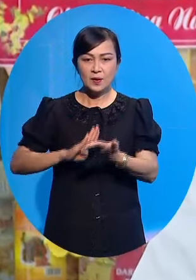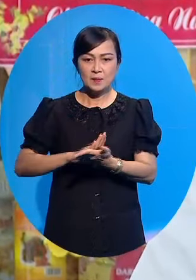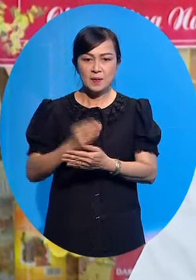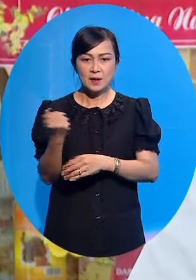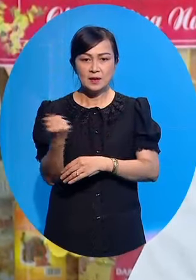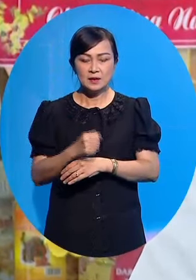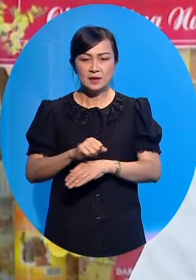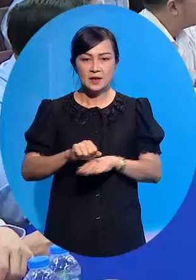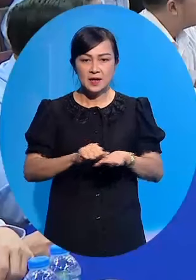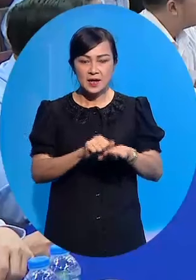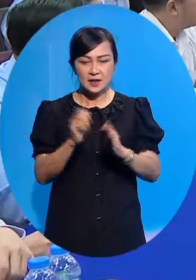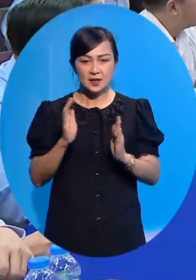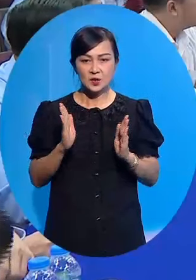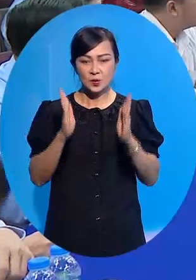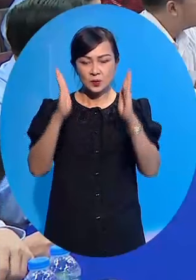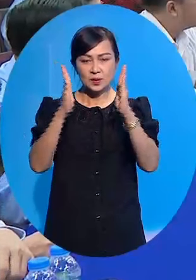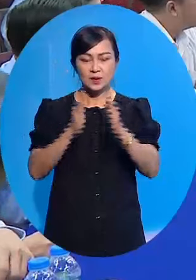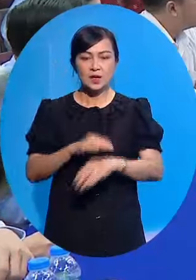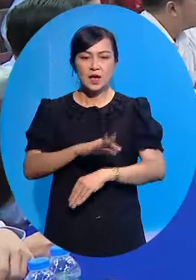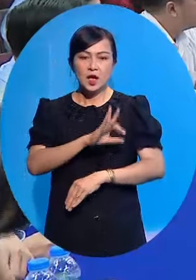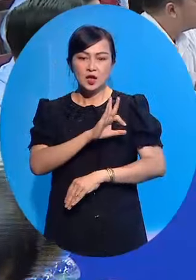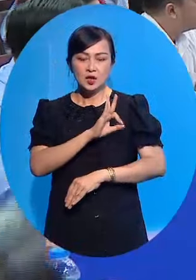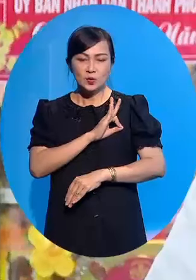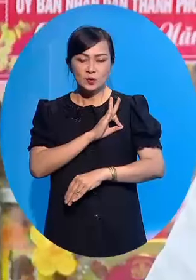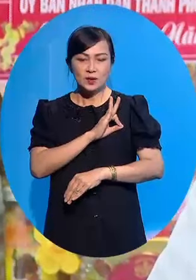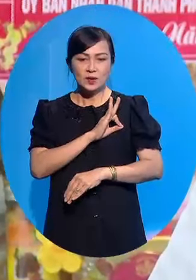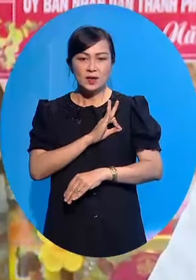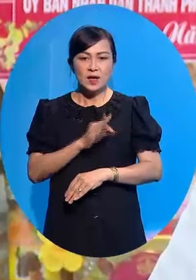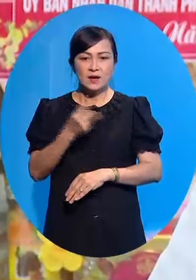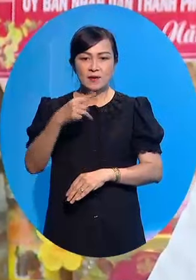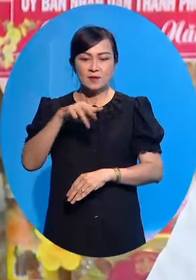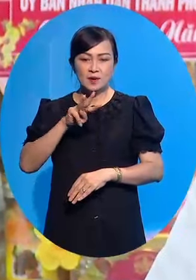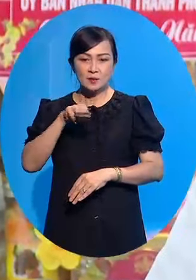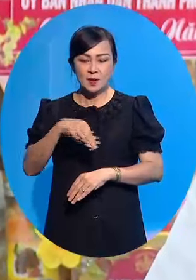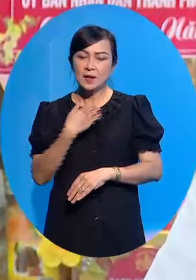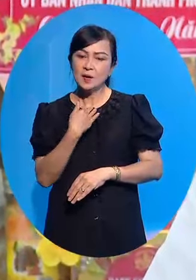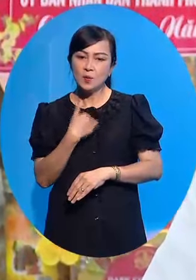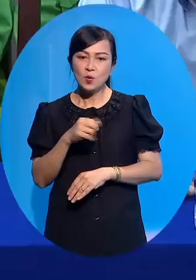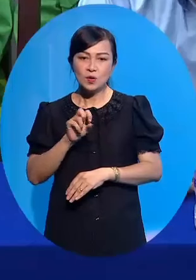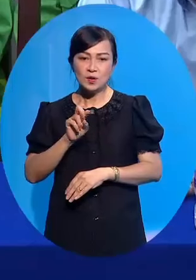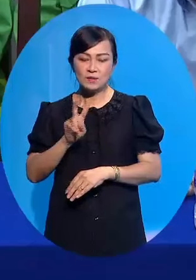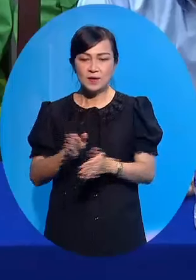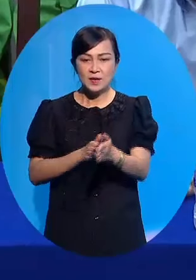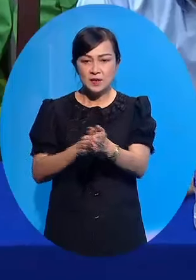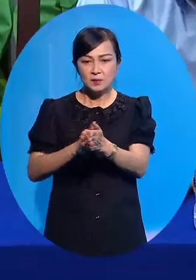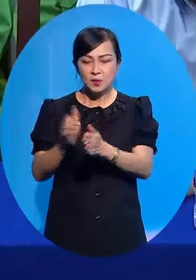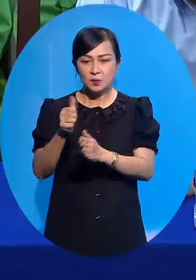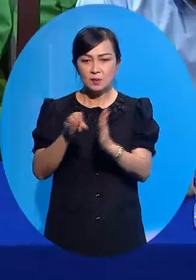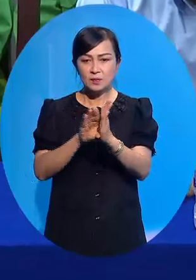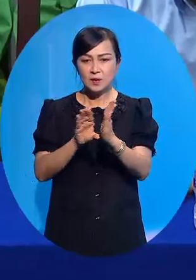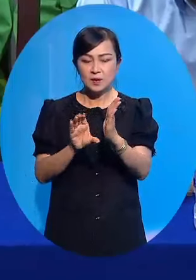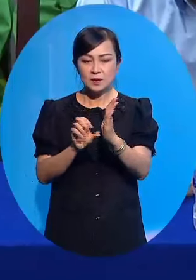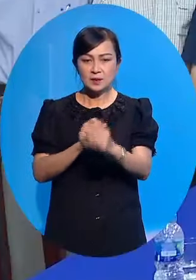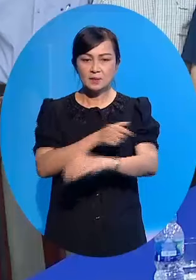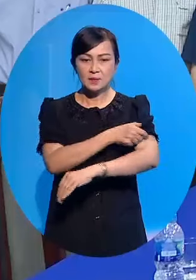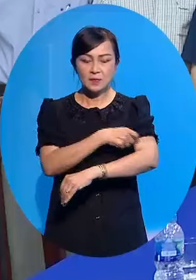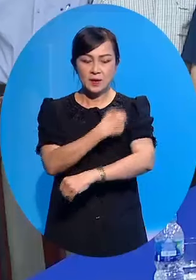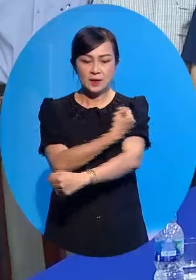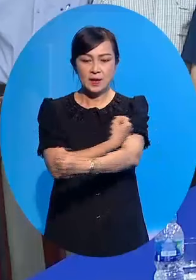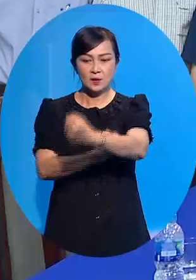cái an ninh đô thị. Chủ tịch Ủy ban Nhân dân Thành phố Hồ Chí Minh Phan Văn Mãi mong muốn đơn vị tiếp tục thực hiện tốt các chính sách bảo hộ lao động cho công